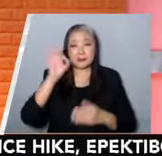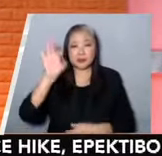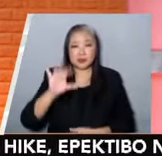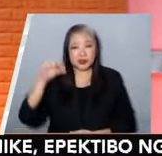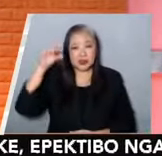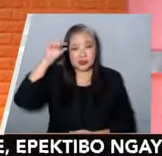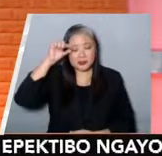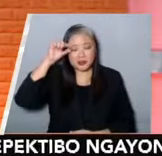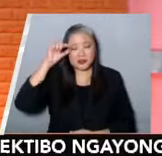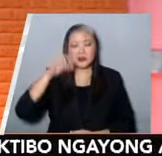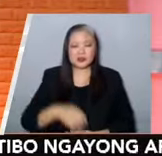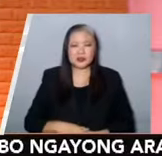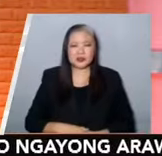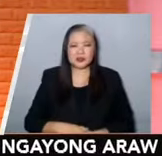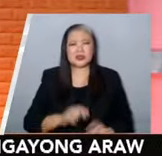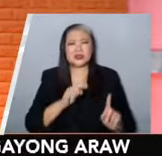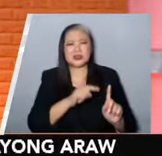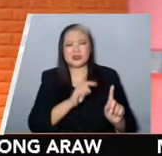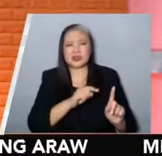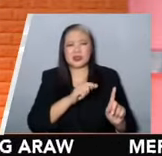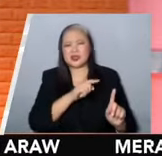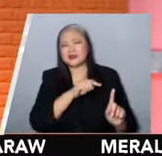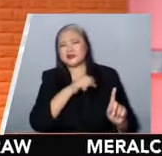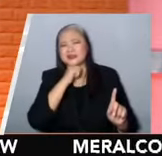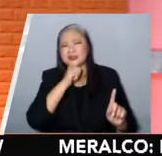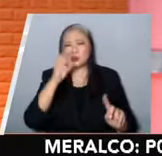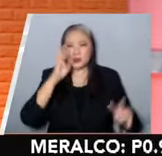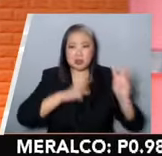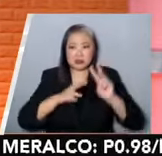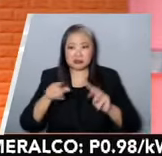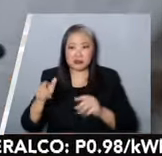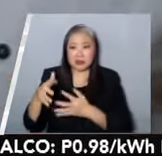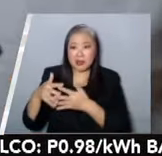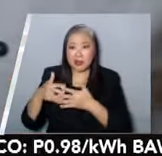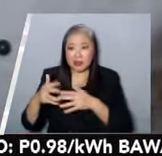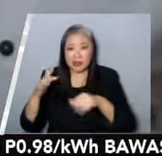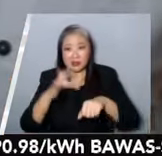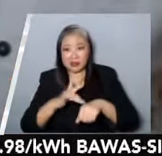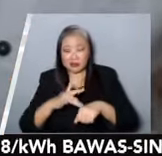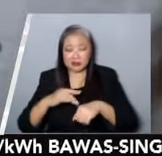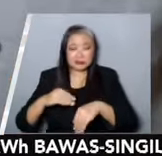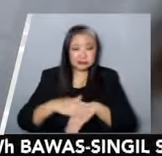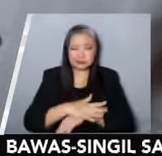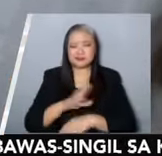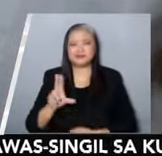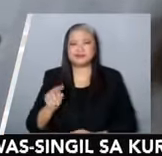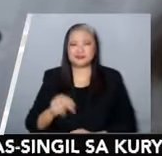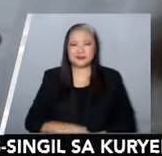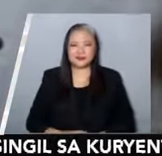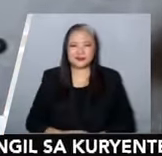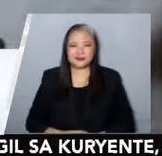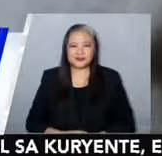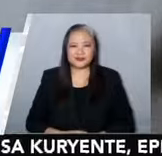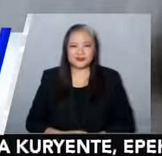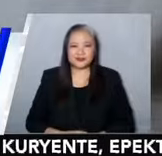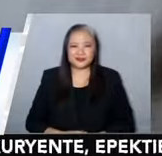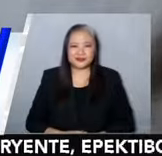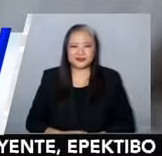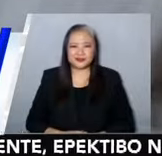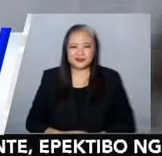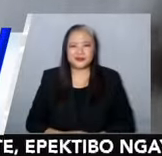hindi siya dapat mag-alala na makikialam ang Amerika. To Pastor Kibuloy, we've known him for a very long time